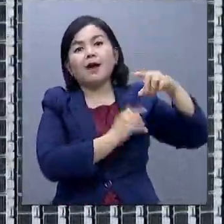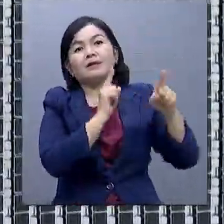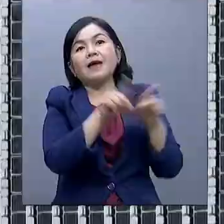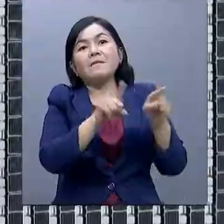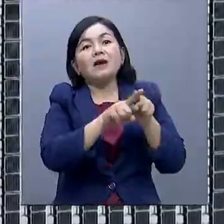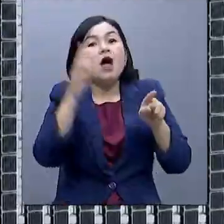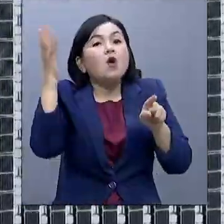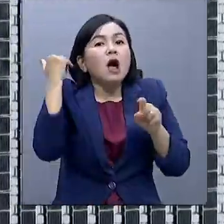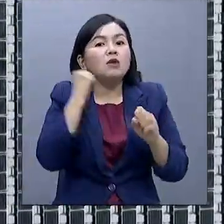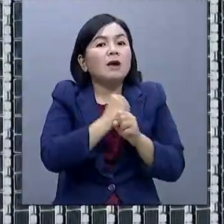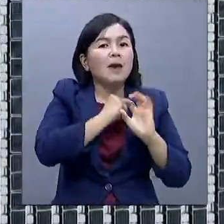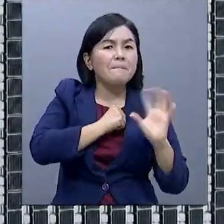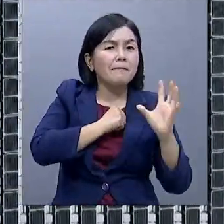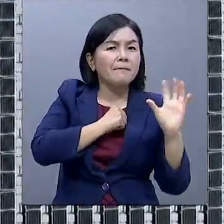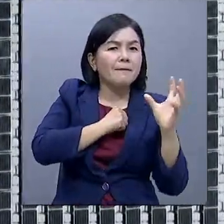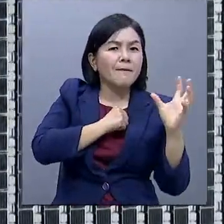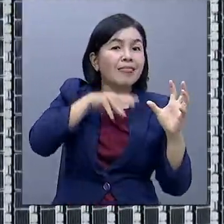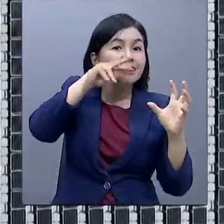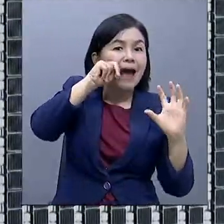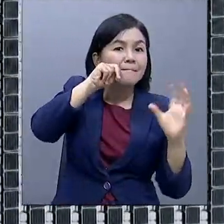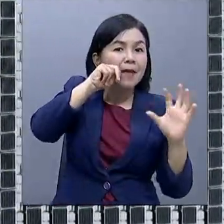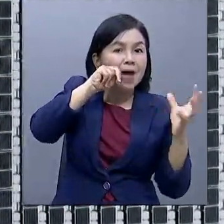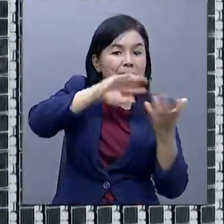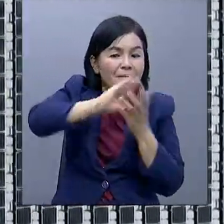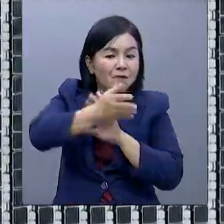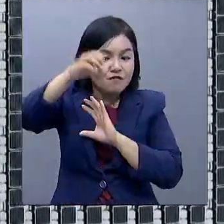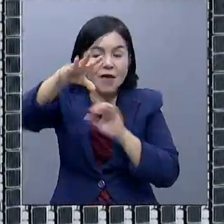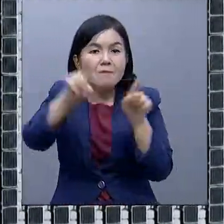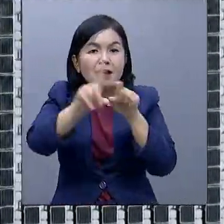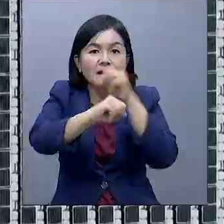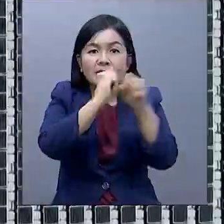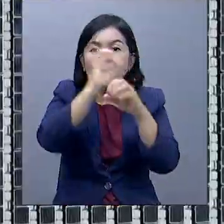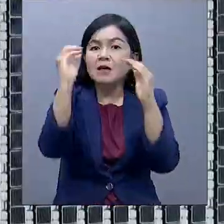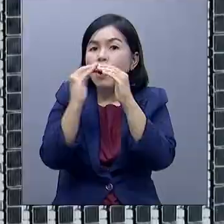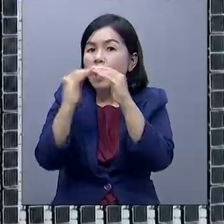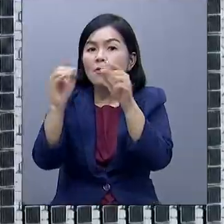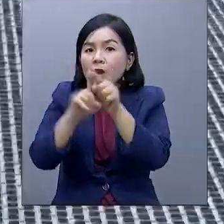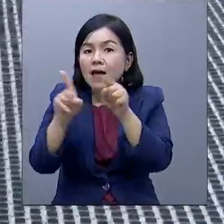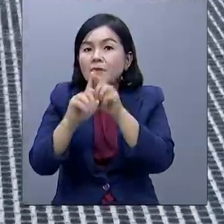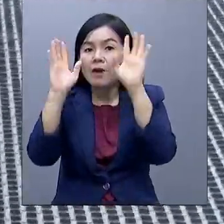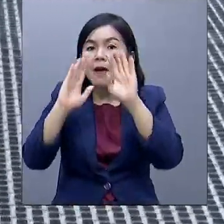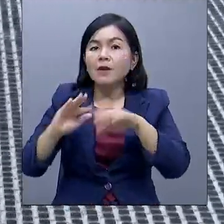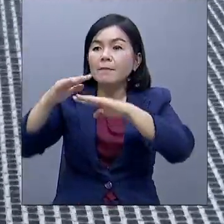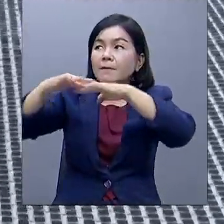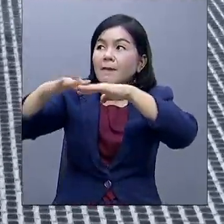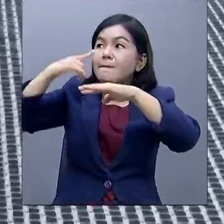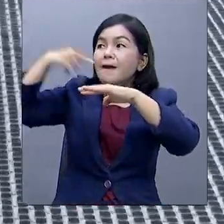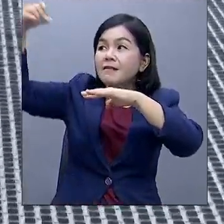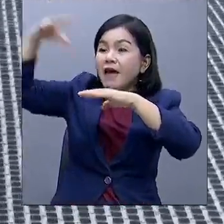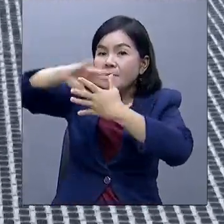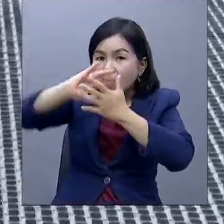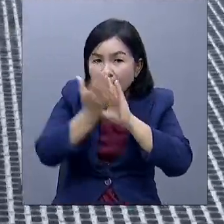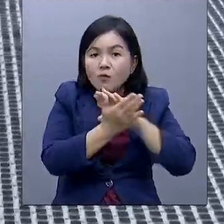ที่เรามีอยู่แล้วที่ใช้งานมาแล้ว50กว่าปีเนี่ยโรงไฟฟ้าสมัยใหม่เหมือนโซลาร์เซลล์เนี่ยเขาจะเป็นระบบดิจิทัลเป็นส่วนใหญ่ในการควบคุมเพราะนั้น2ส่